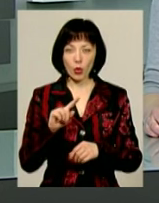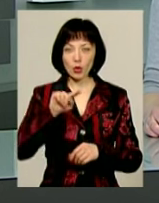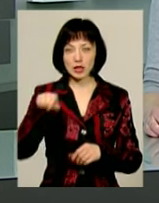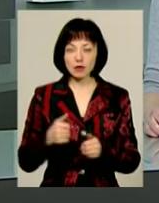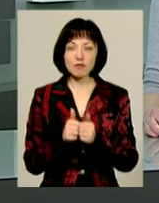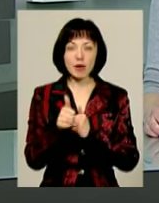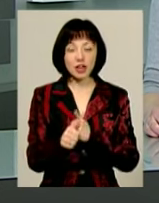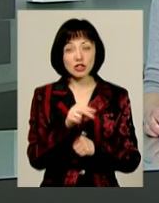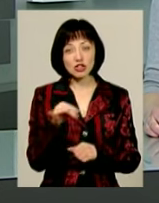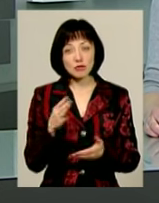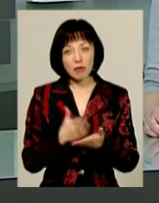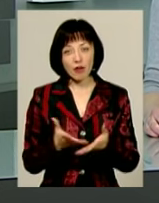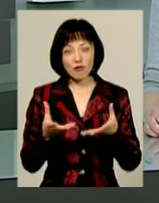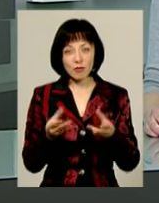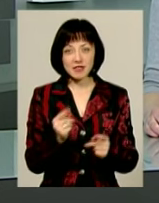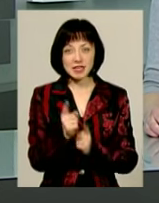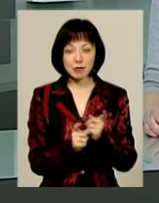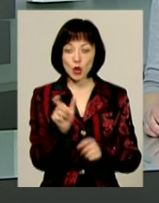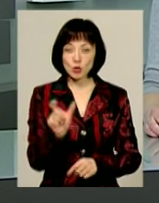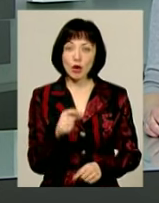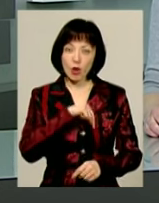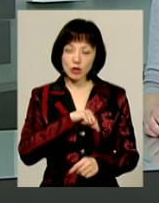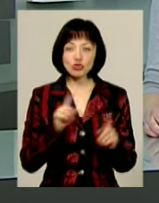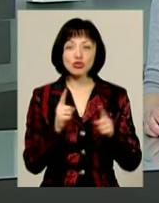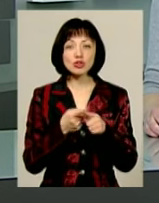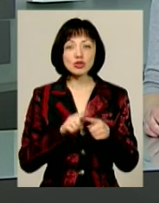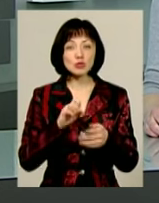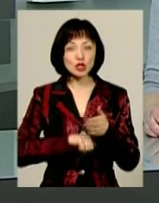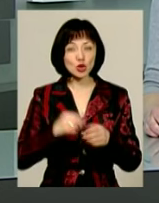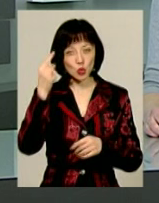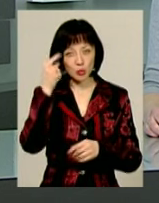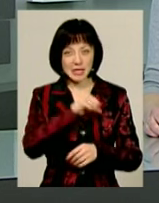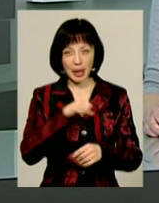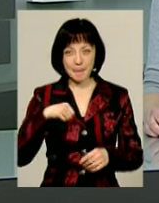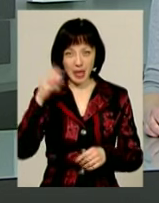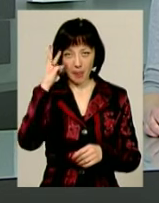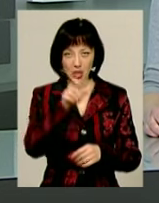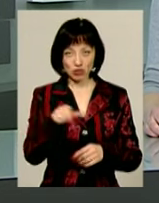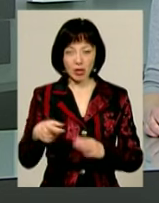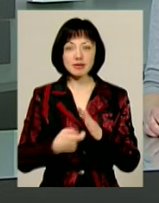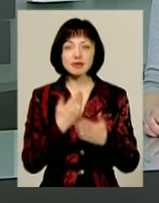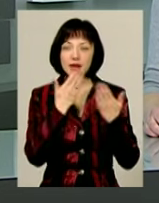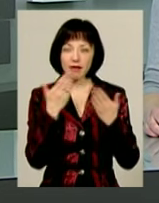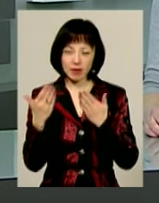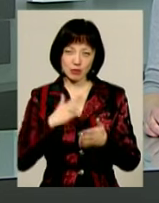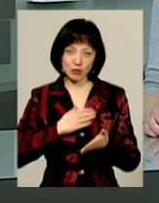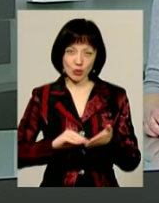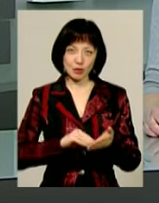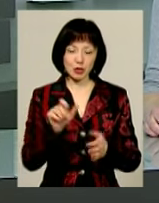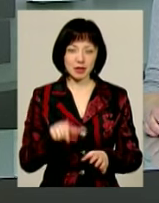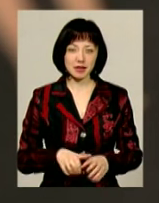вперед. Та чи мають вплив такі зміни на людський організм? Та що з цього приводу думають самі хмельничани? Дізнавалась Надія Куриляк.